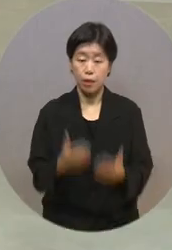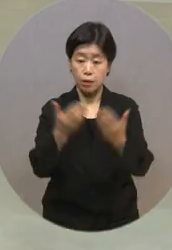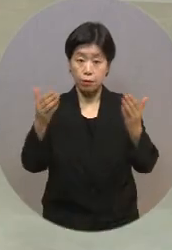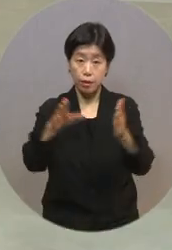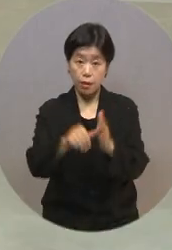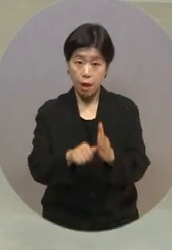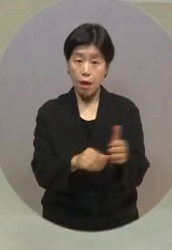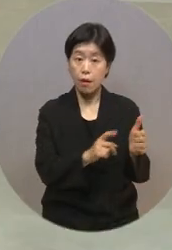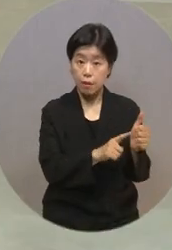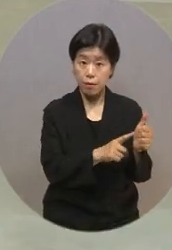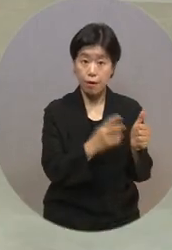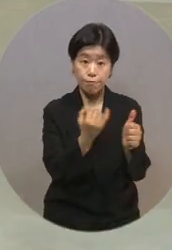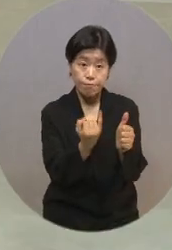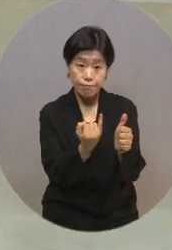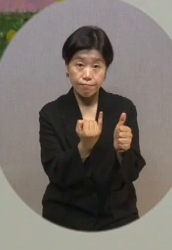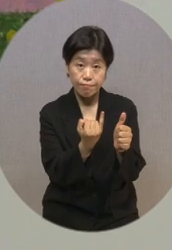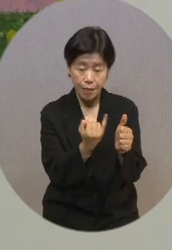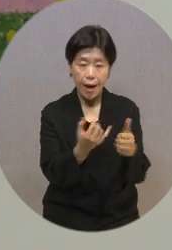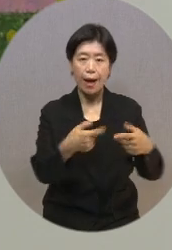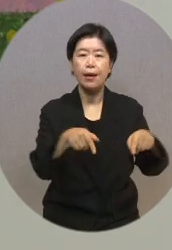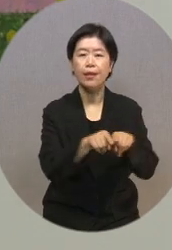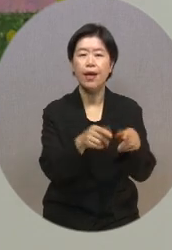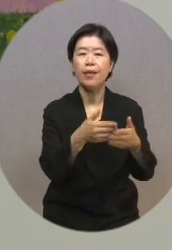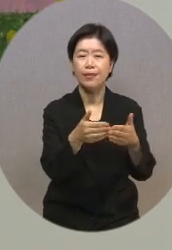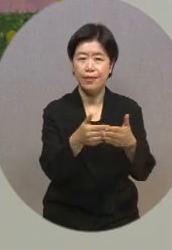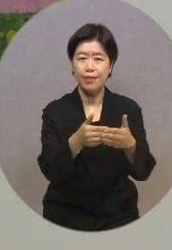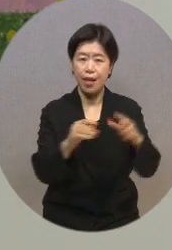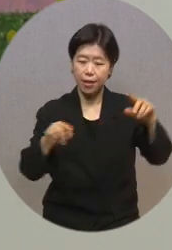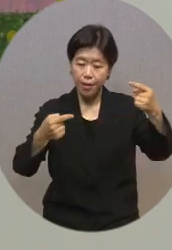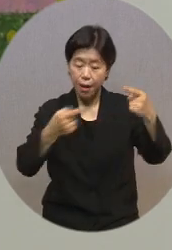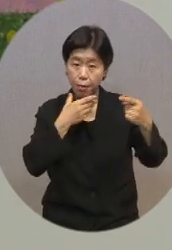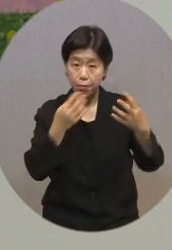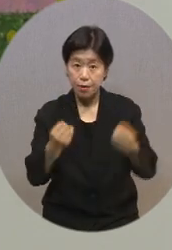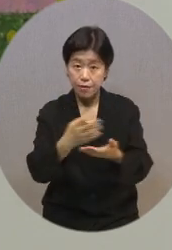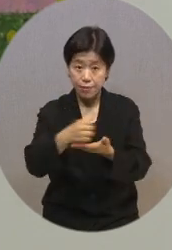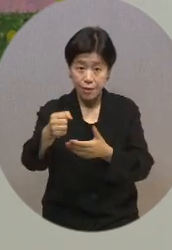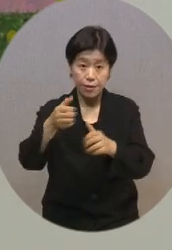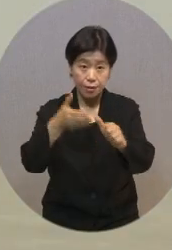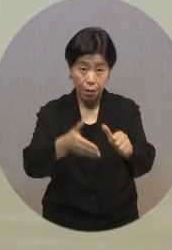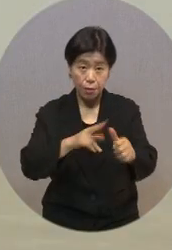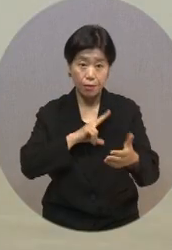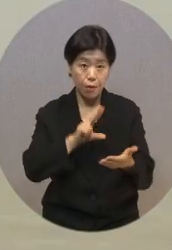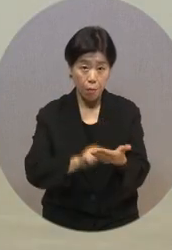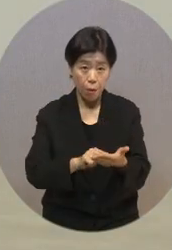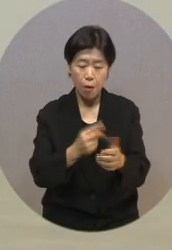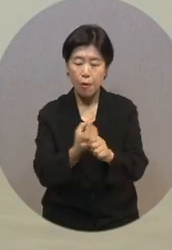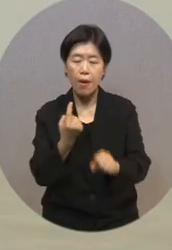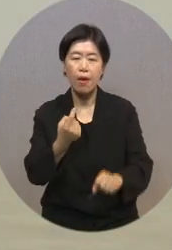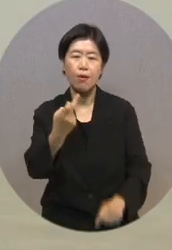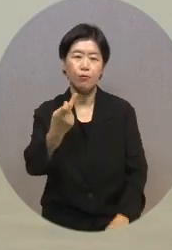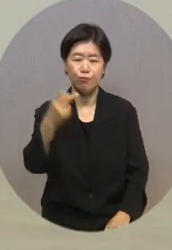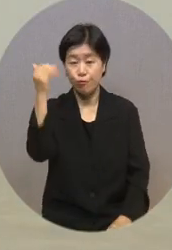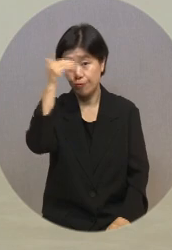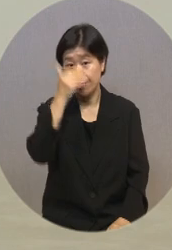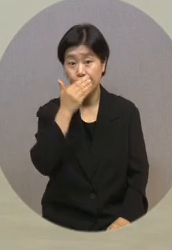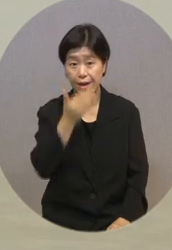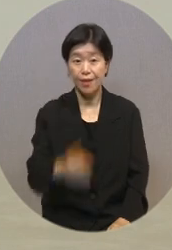전시에서는 이형균, 최진희 작가의 합작인 새해 복 많이 받으세요를 포함해 12점의 작품을 감상할 수 있습니다.